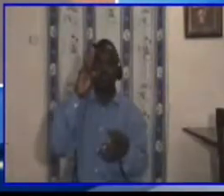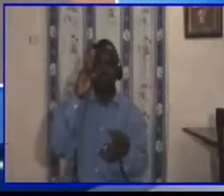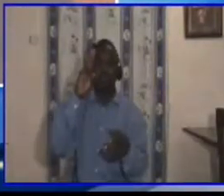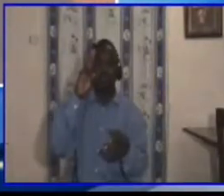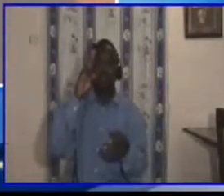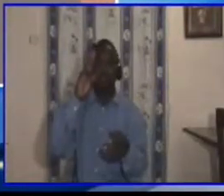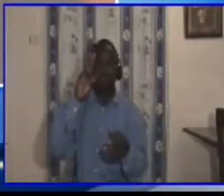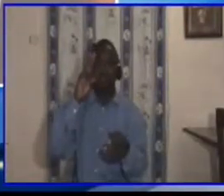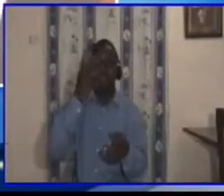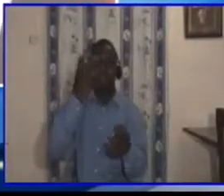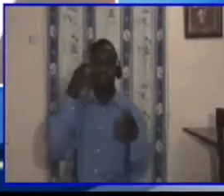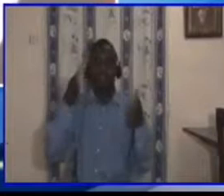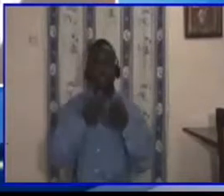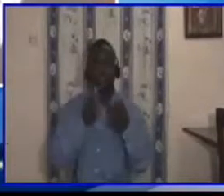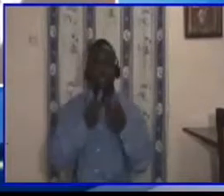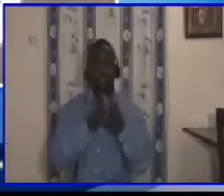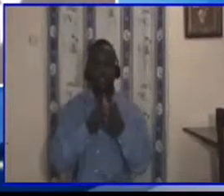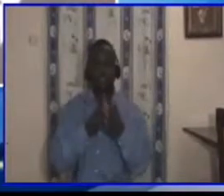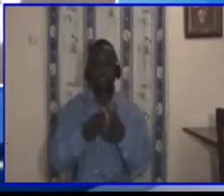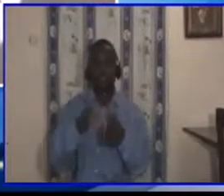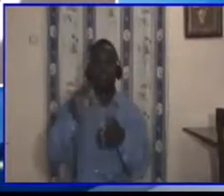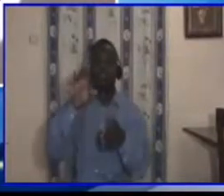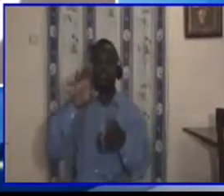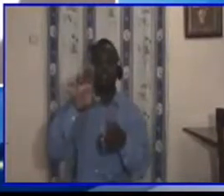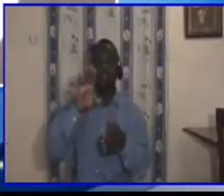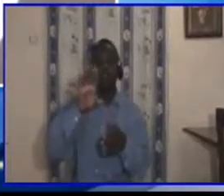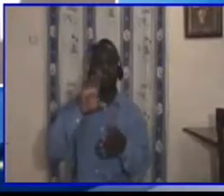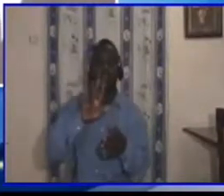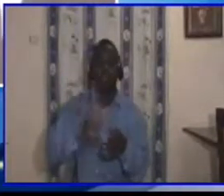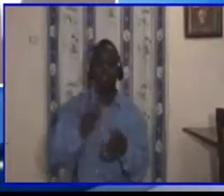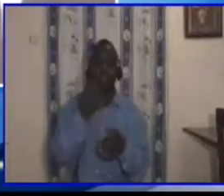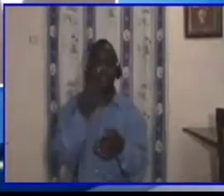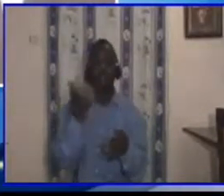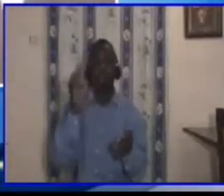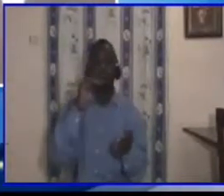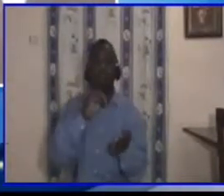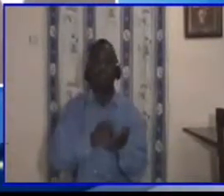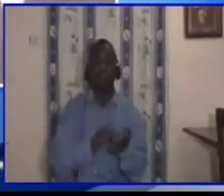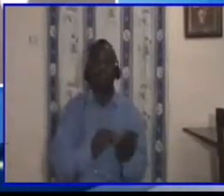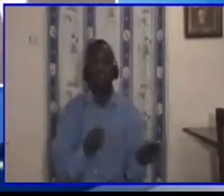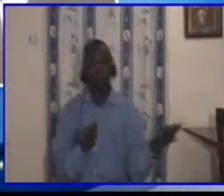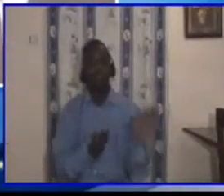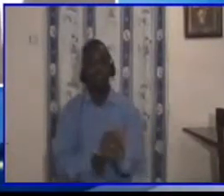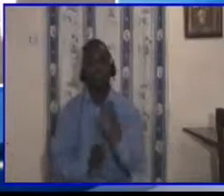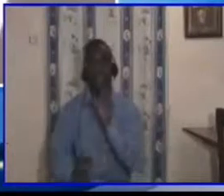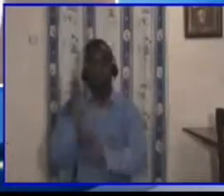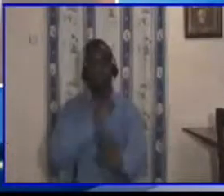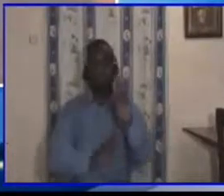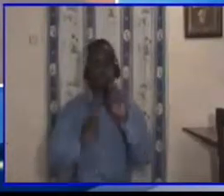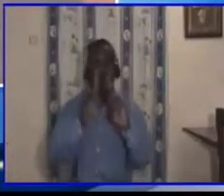nelle sette crociate 22 milioni di persone furono